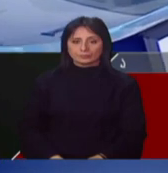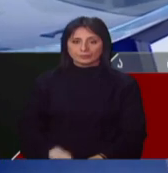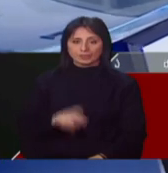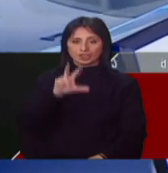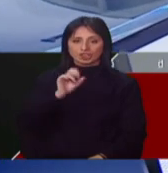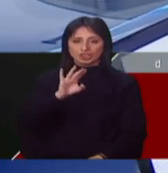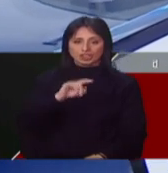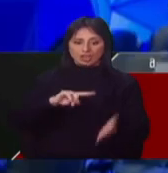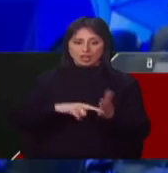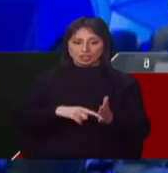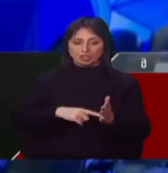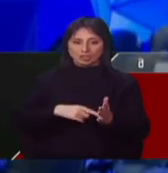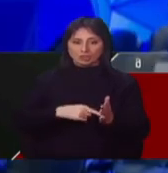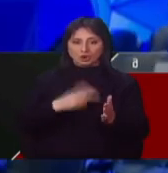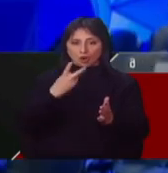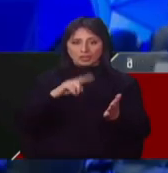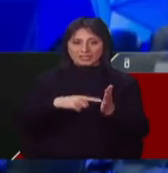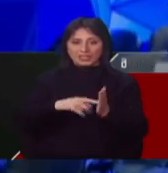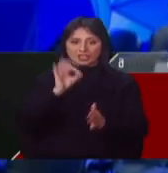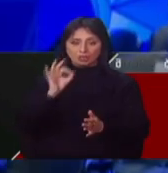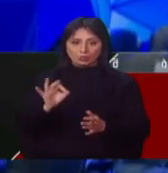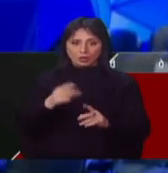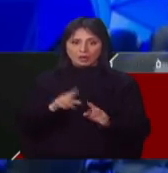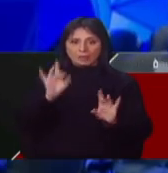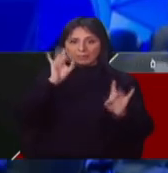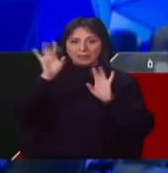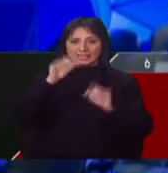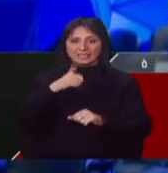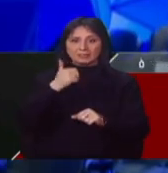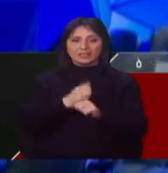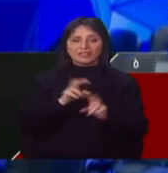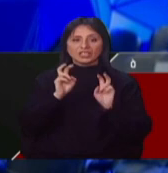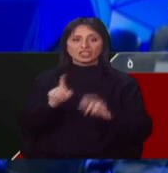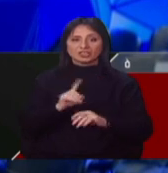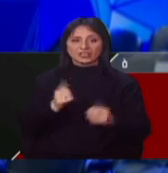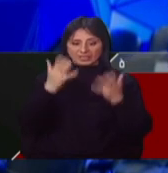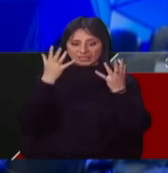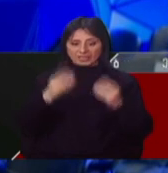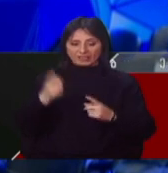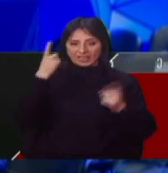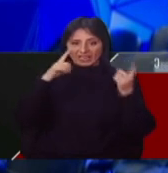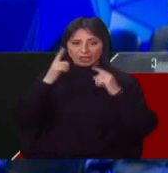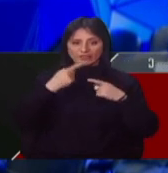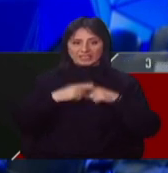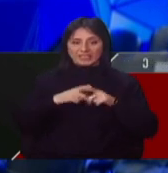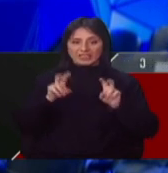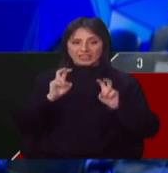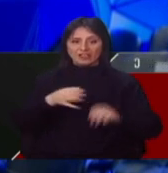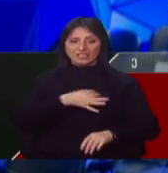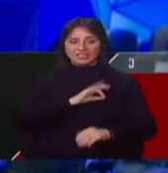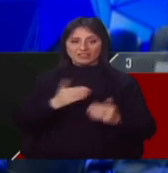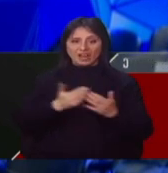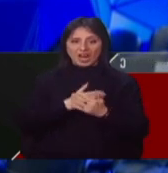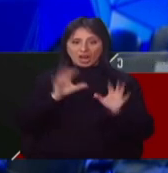Cita orița ertelii noli. Este cum tavari satkmeli dreumandeli prezentației, srați nișnau simastrom, dreidan inovație bista tehnologie bista agento,